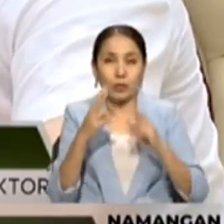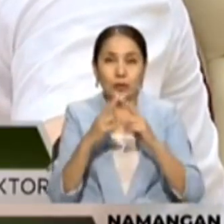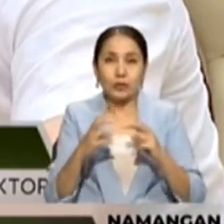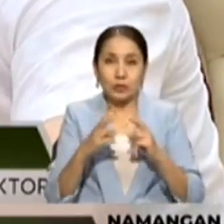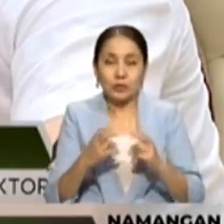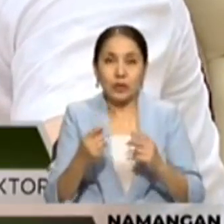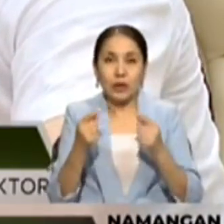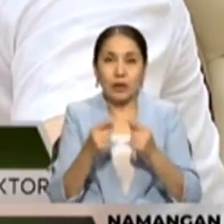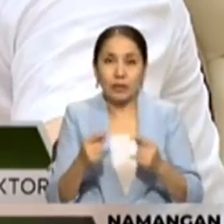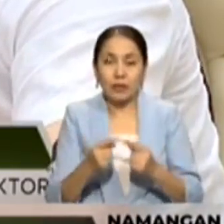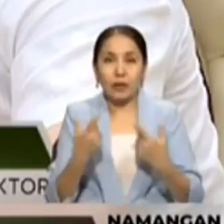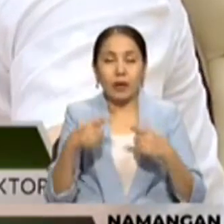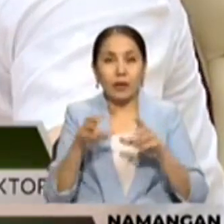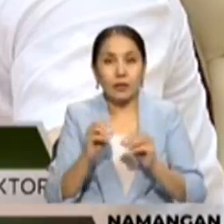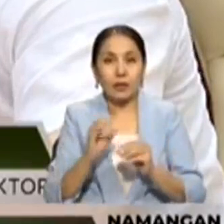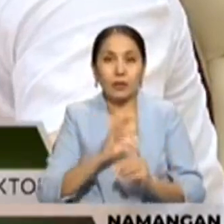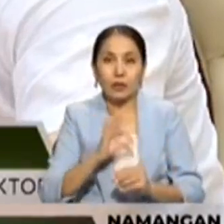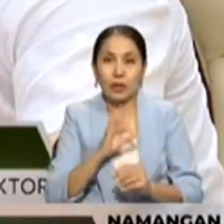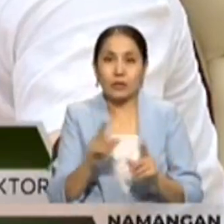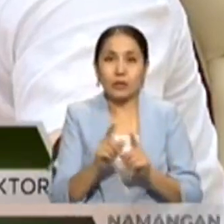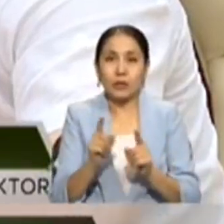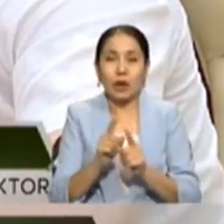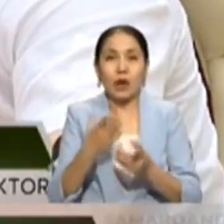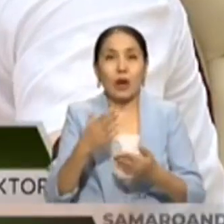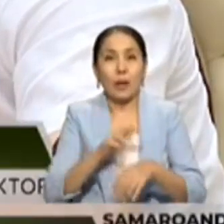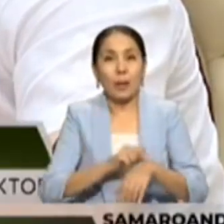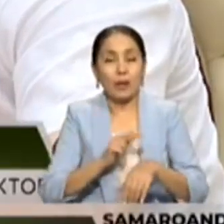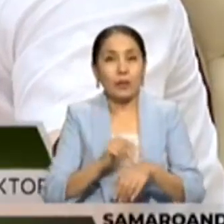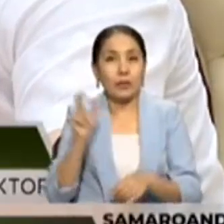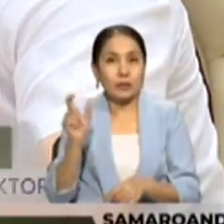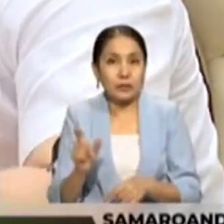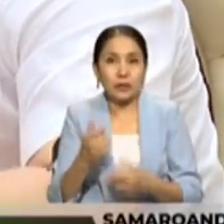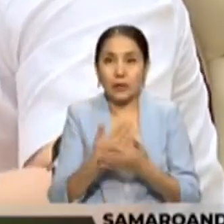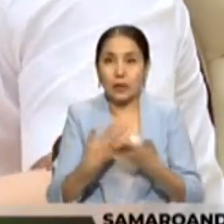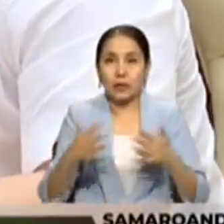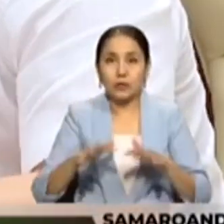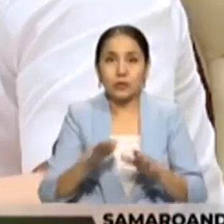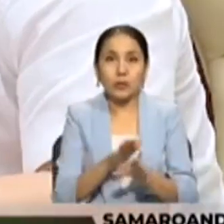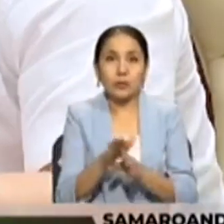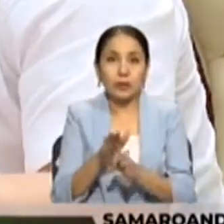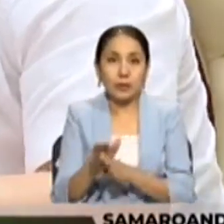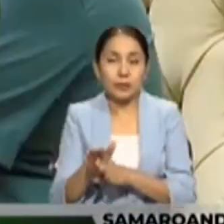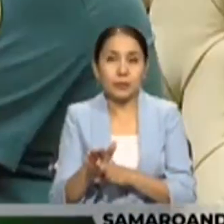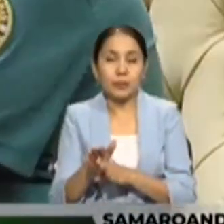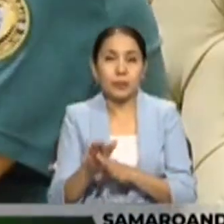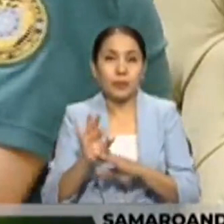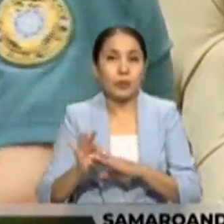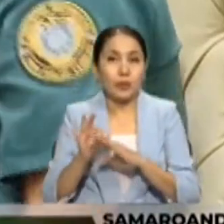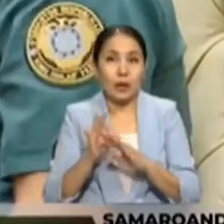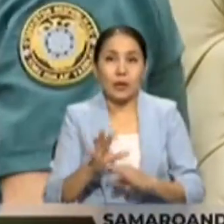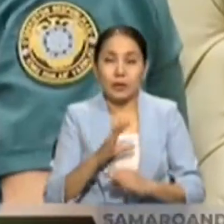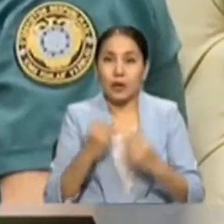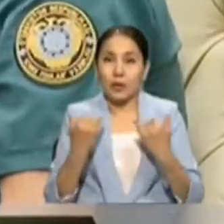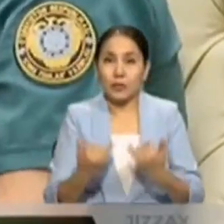tekshirishlarni aniq qayerda bajarilishi profilaktika inspektori har xil joyda bajarib olib kelardi.